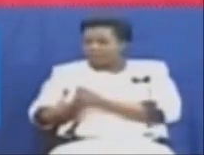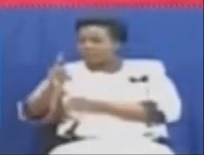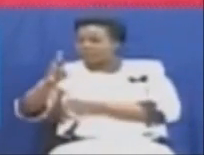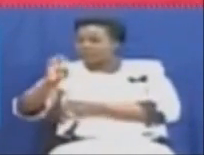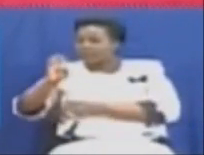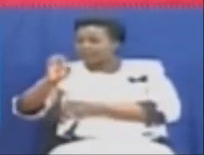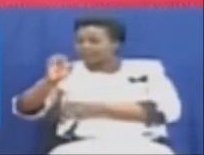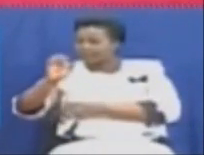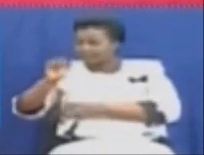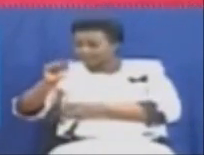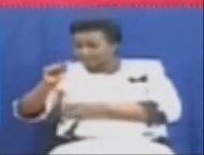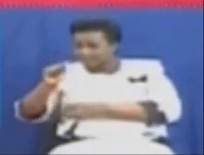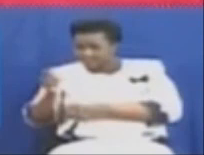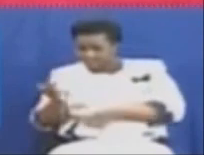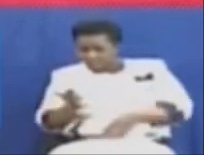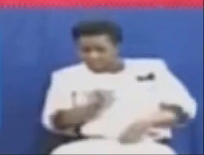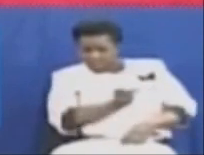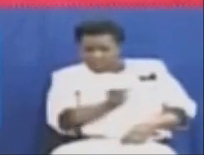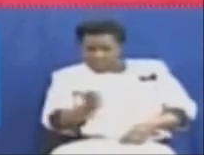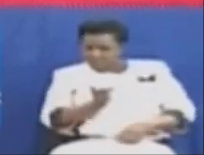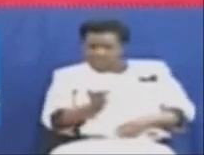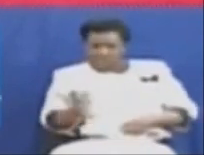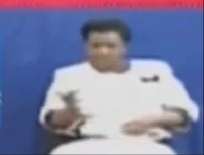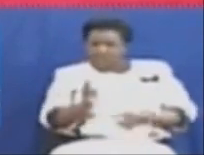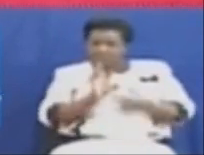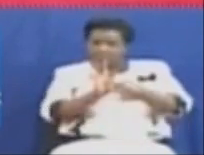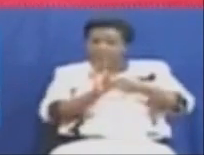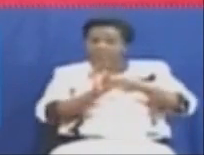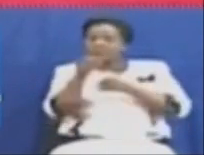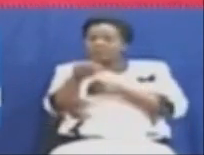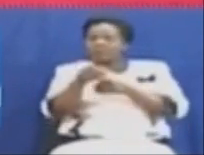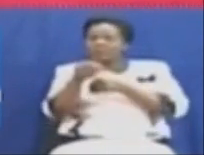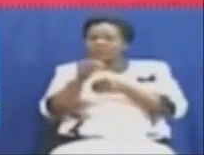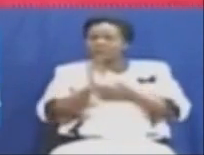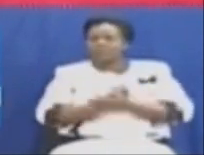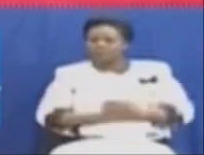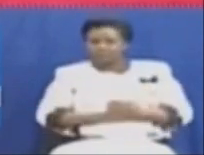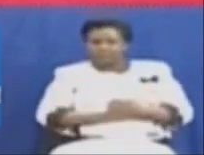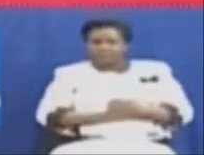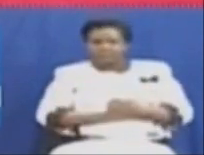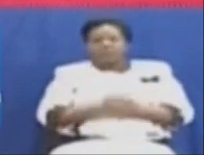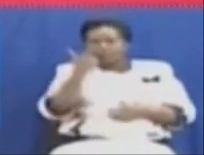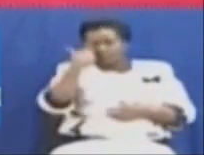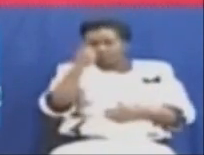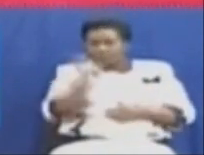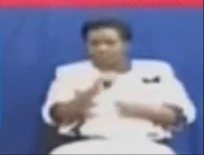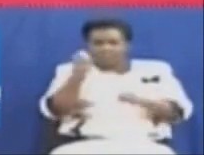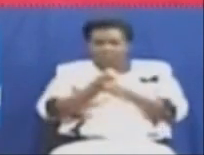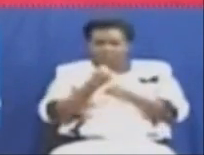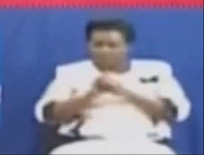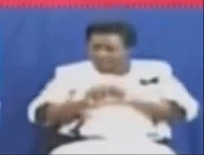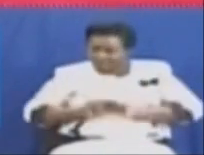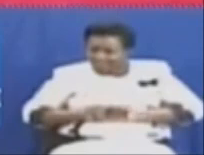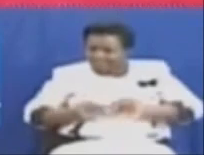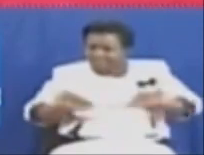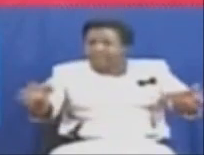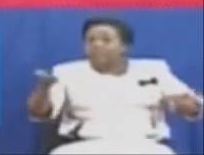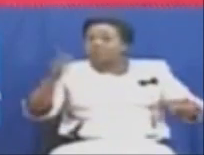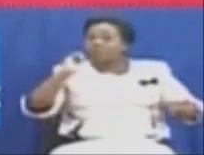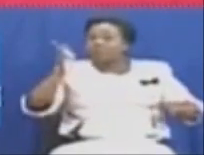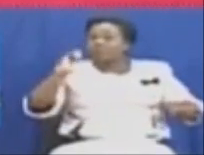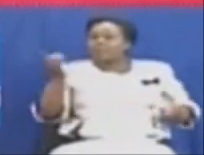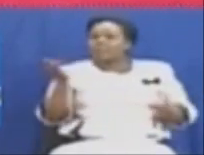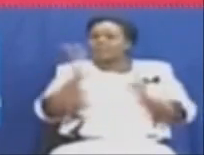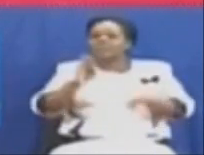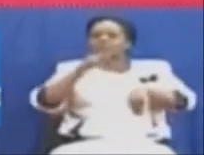zinakwenda. Tunahakikisha kwamba vifaa na vipata, na kwa bahati nzuri sasa vifaa vya kutengeneza kazi hizo zinapatikana hapa hapa